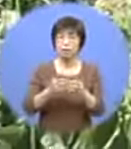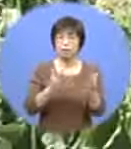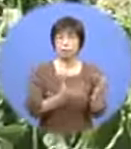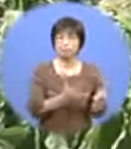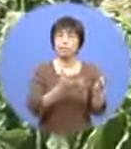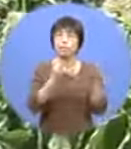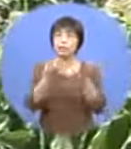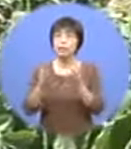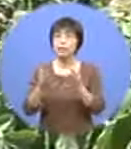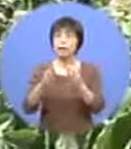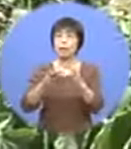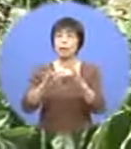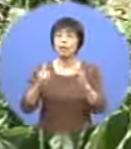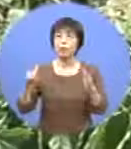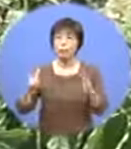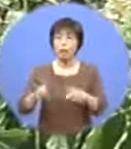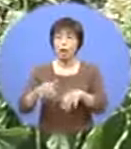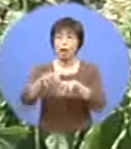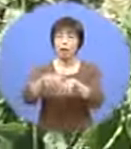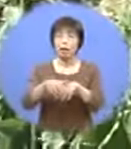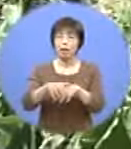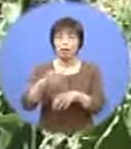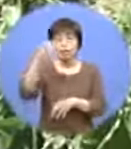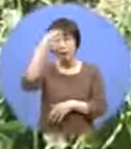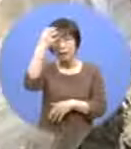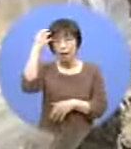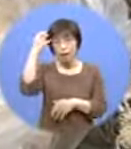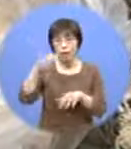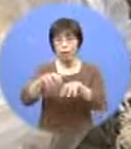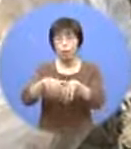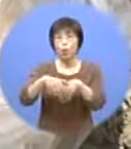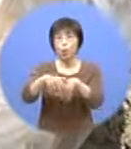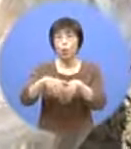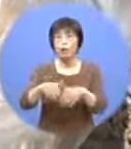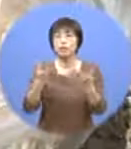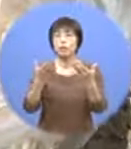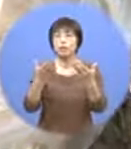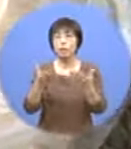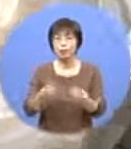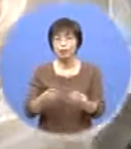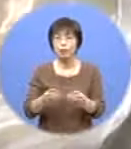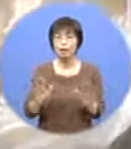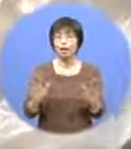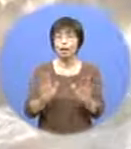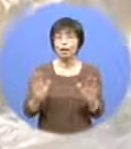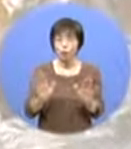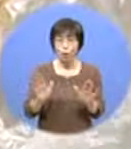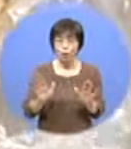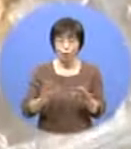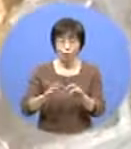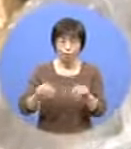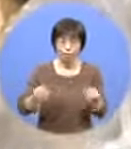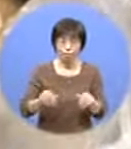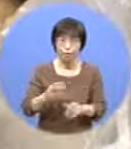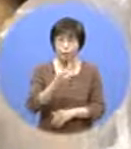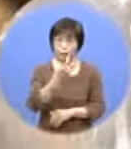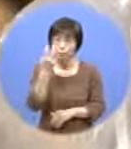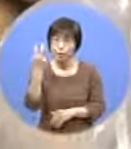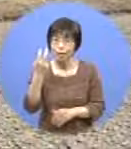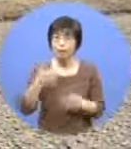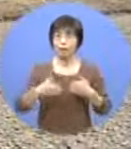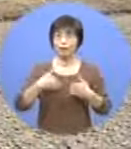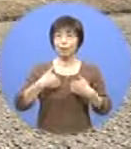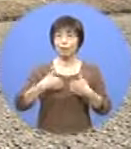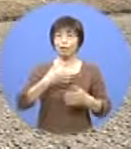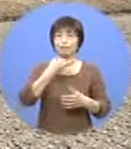くの家族連れが畑でジャガイモ掘りを楽しみました。子どもたちも土の中からジャガイモを見つけると歓声